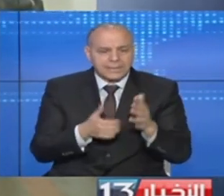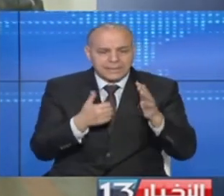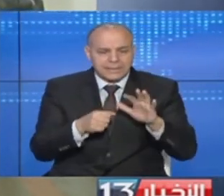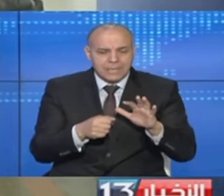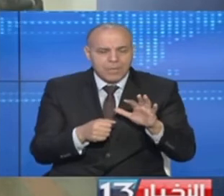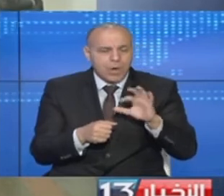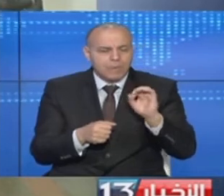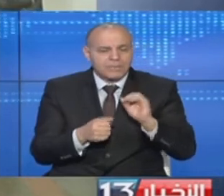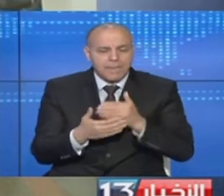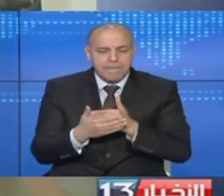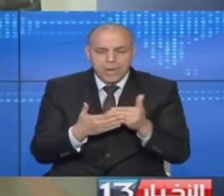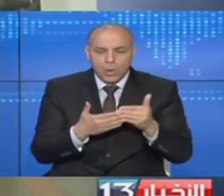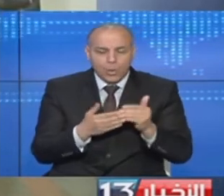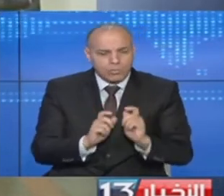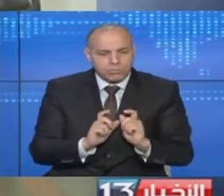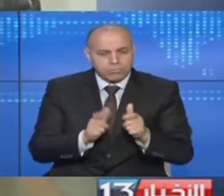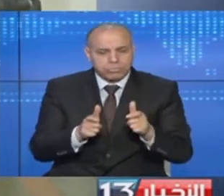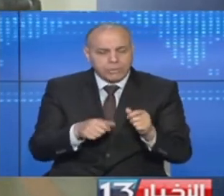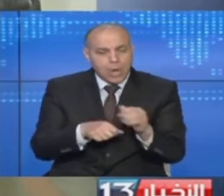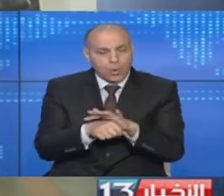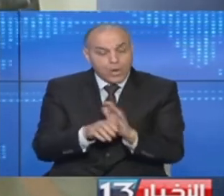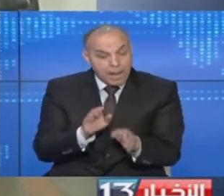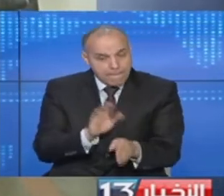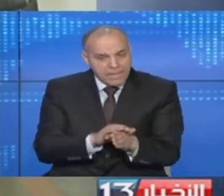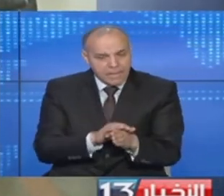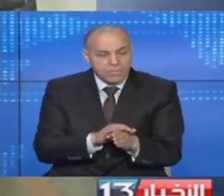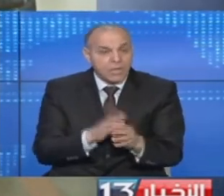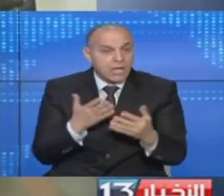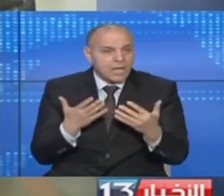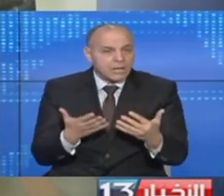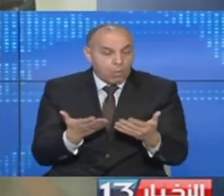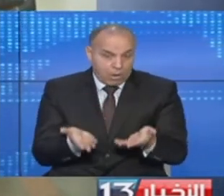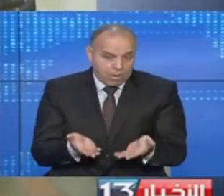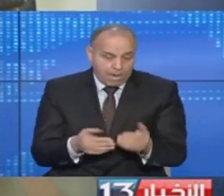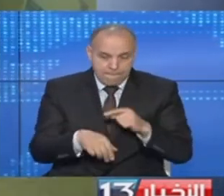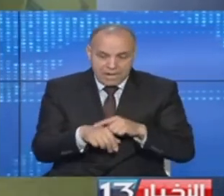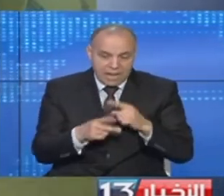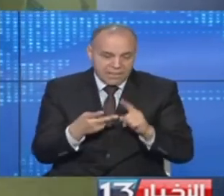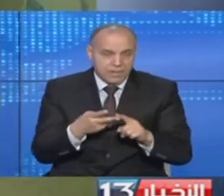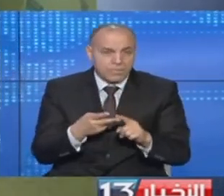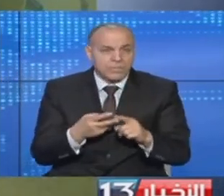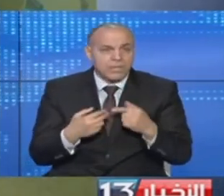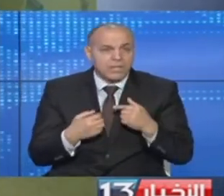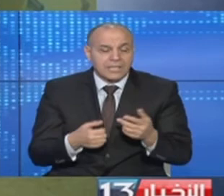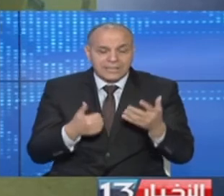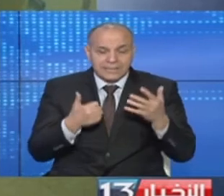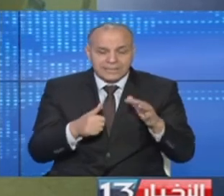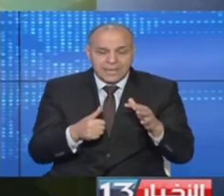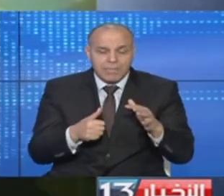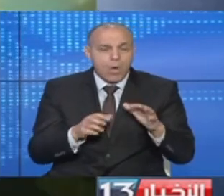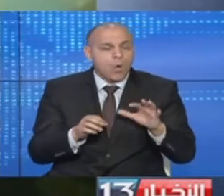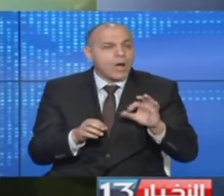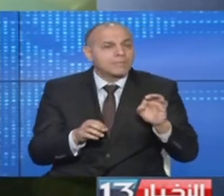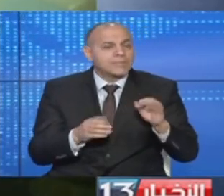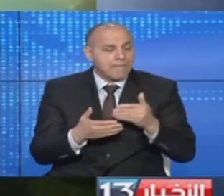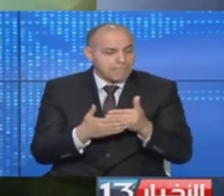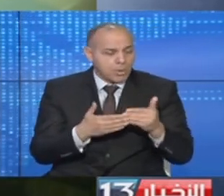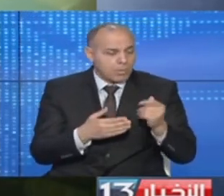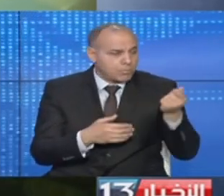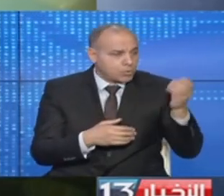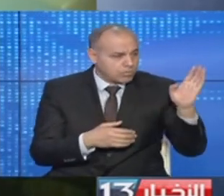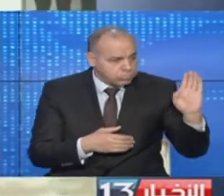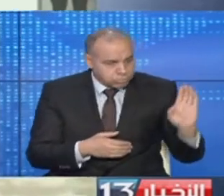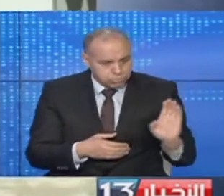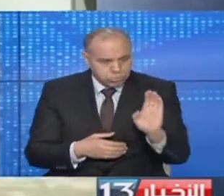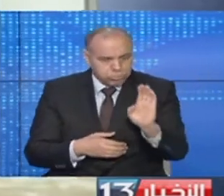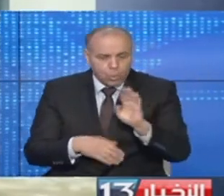650 مليون ما بين الجائحة في بداية الجائحة وما بين تو المرحلة الثانية. حوالي 650 ألف دينار هي الميزانية